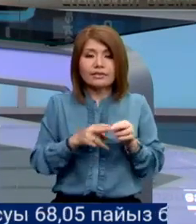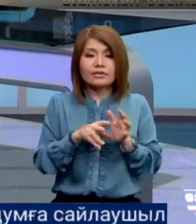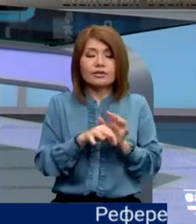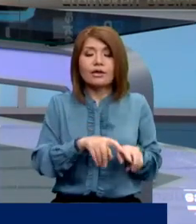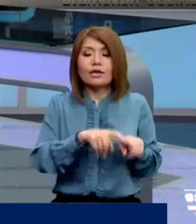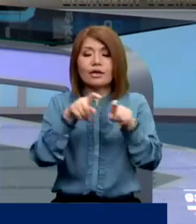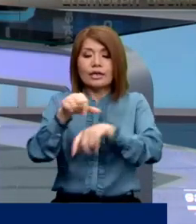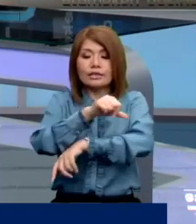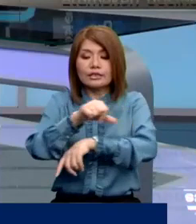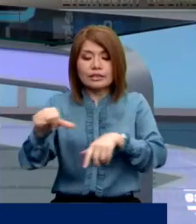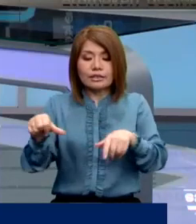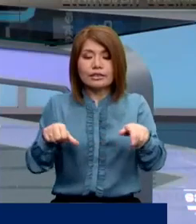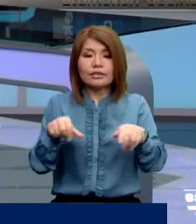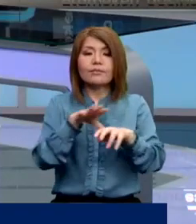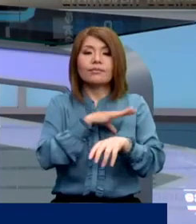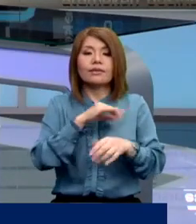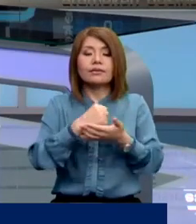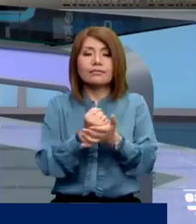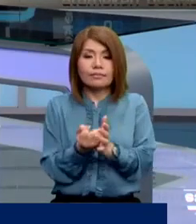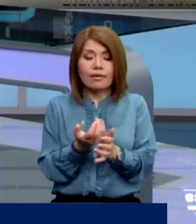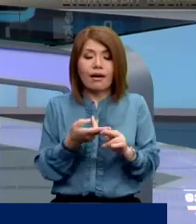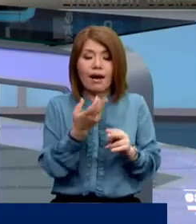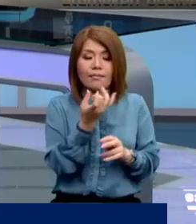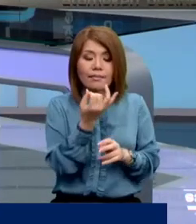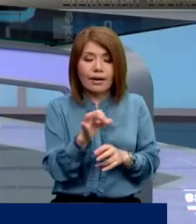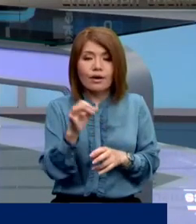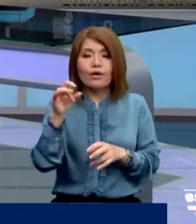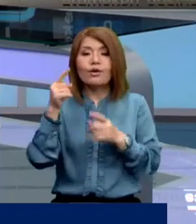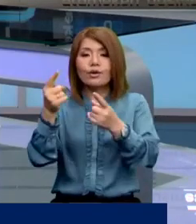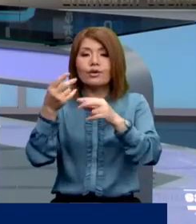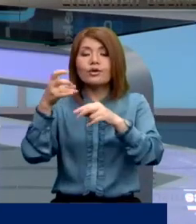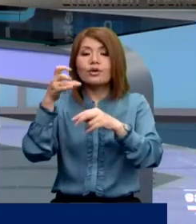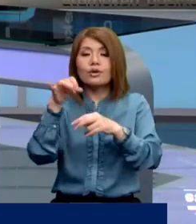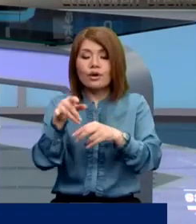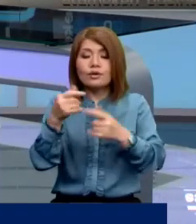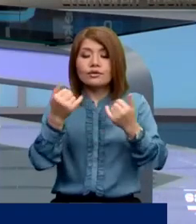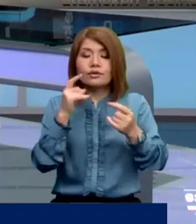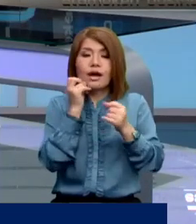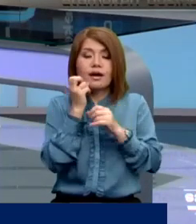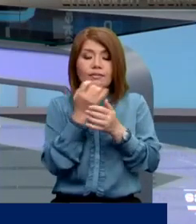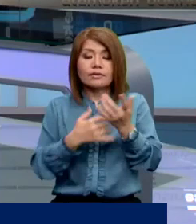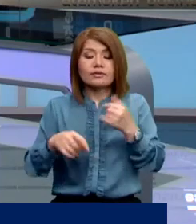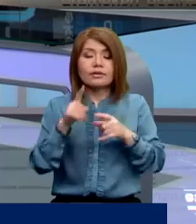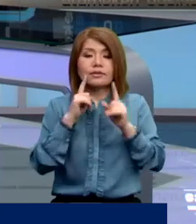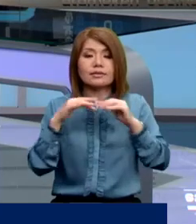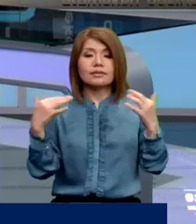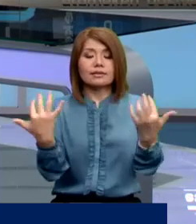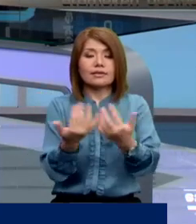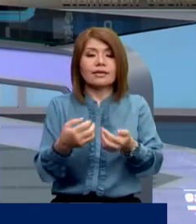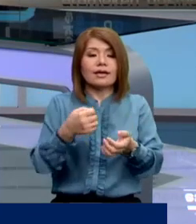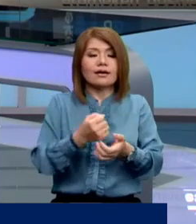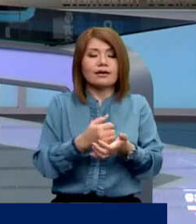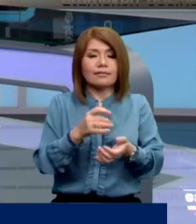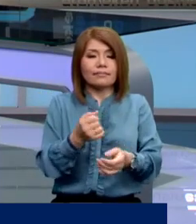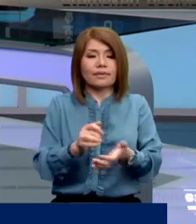алып, шекараларын шегендеді. Жаңа құрылған Абай мен Улутау облысы түске дейін облыстық мәслихаттың сессиясын өткізіп, хатшыларын